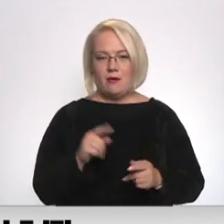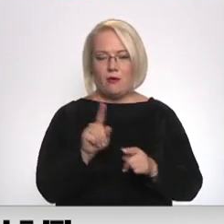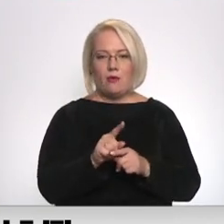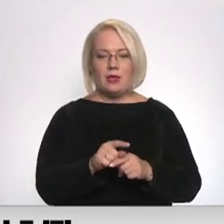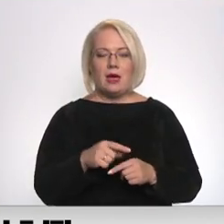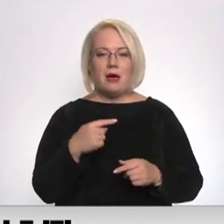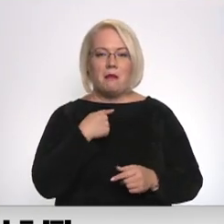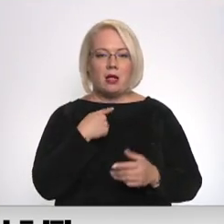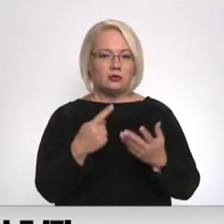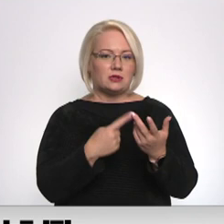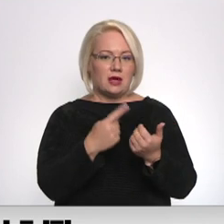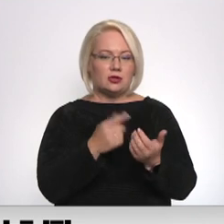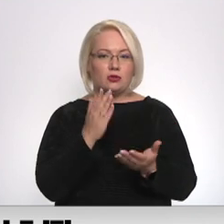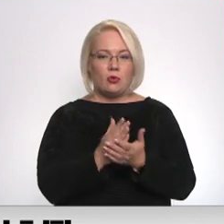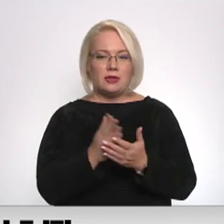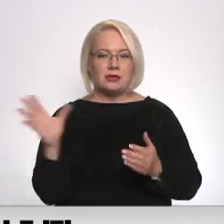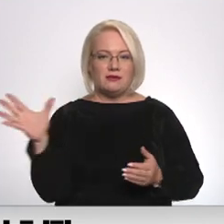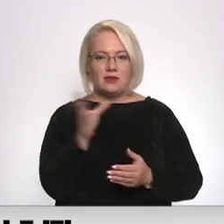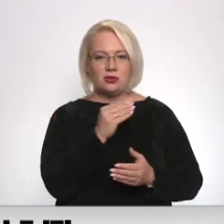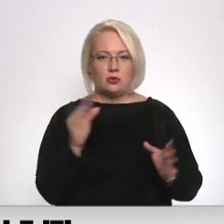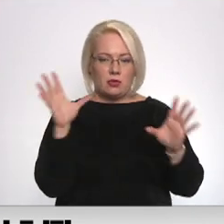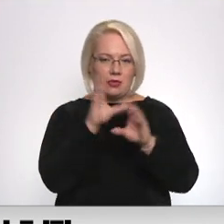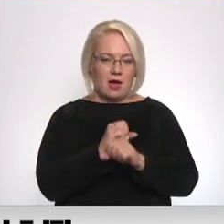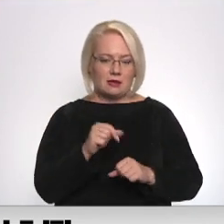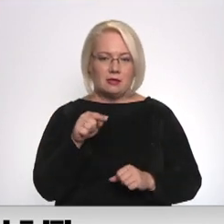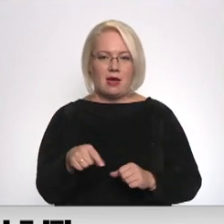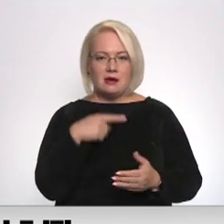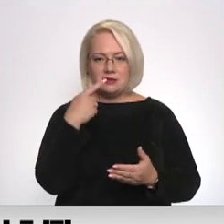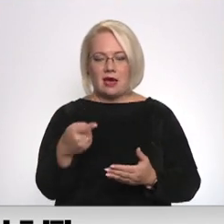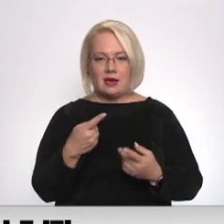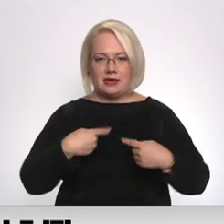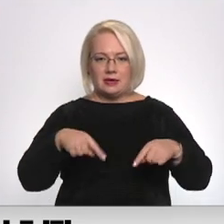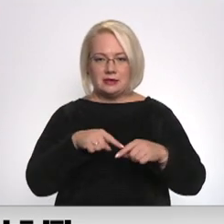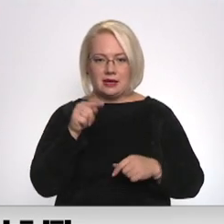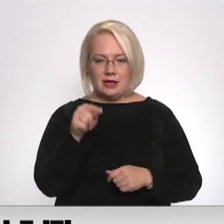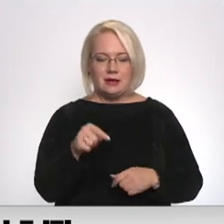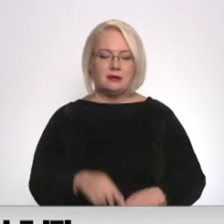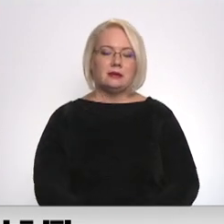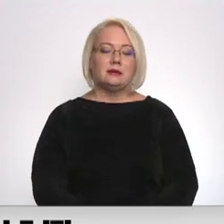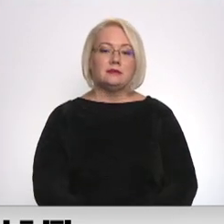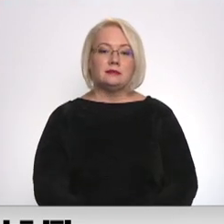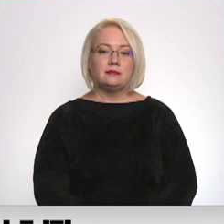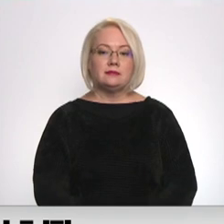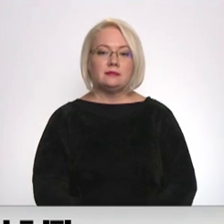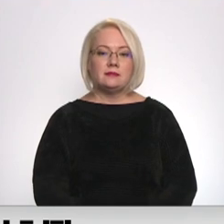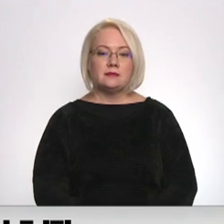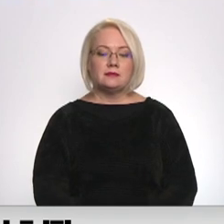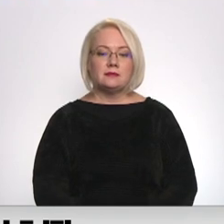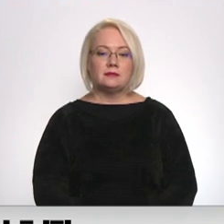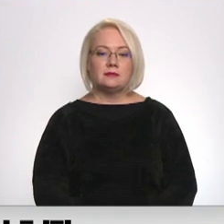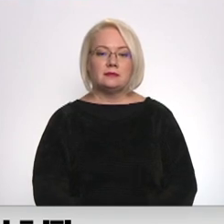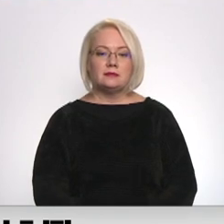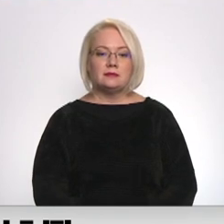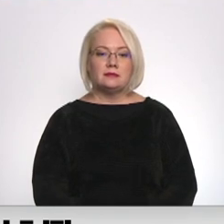Balsu skaitīšana ilgs visu nakti. Prognozē šajā iecirknī. Dinija Jemļanova, Māris Justs, Latvijas televīzija.